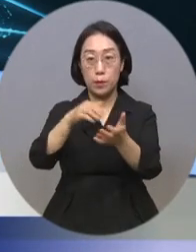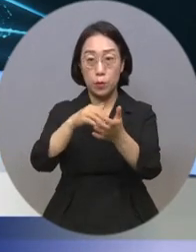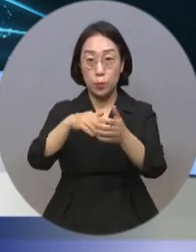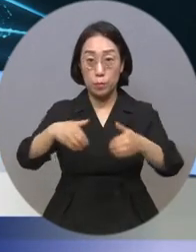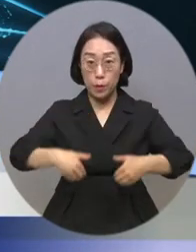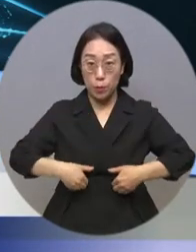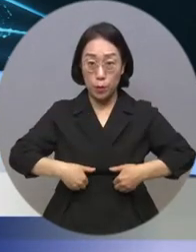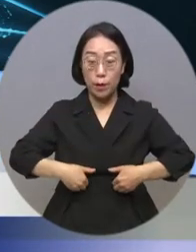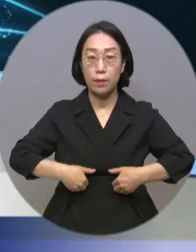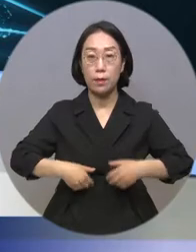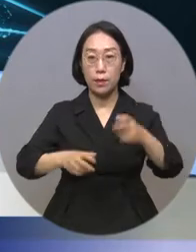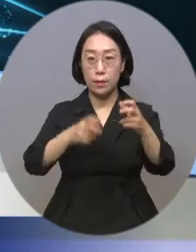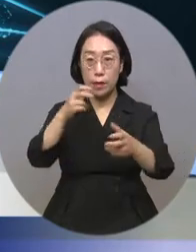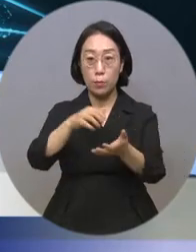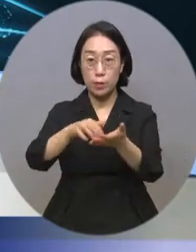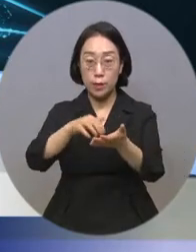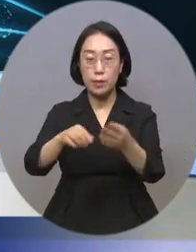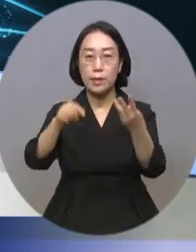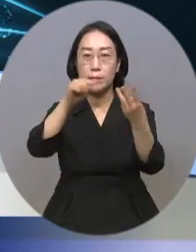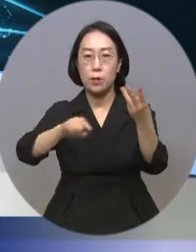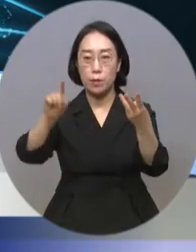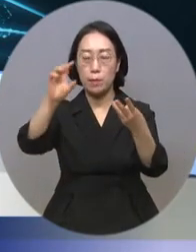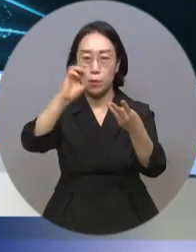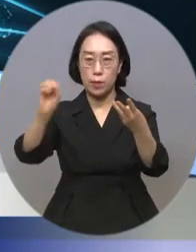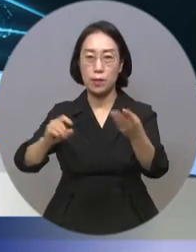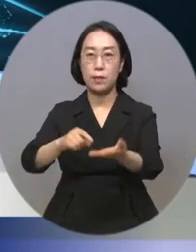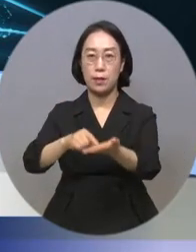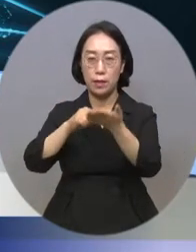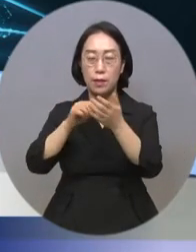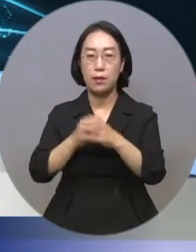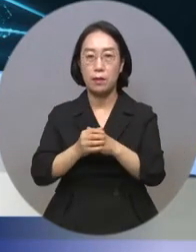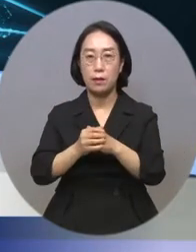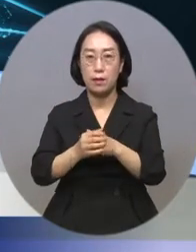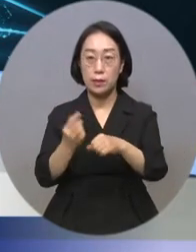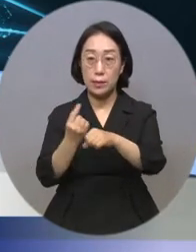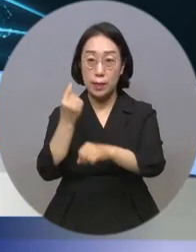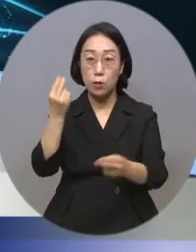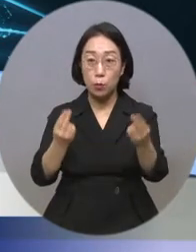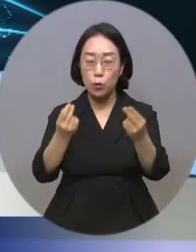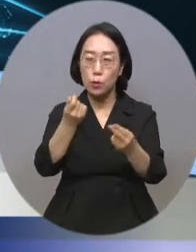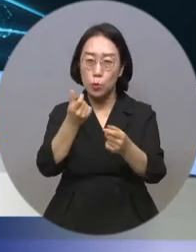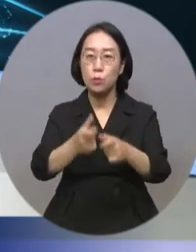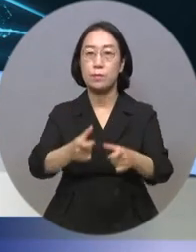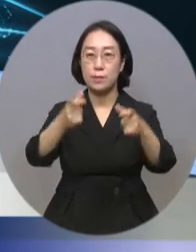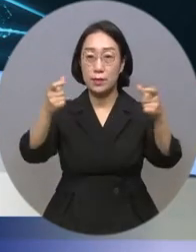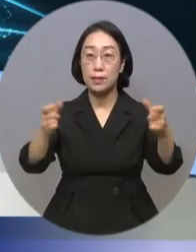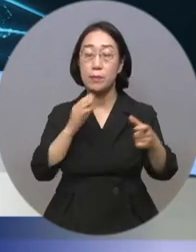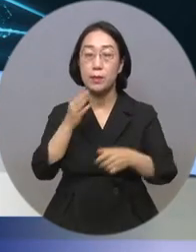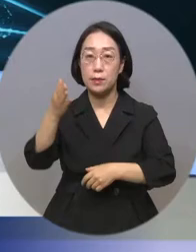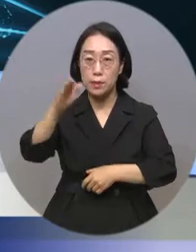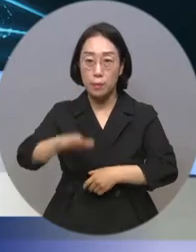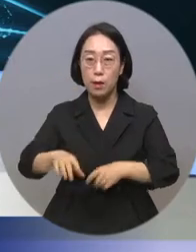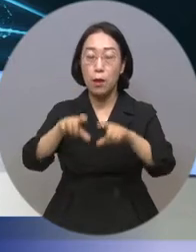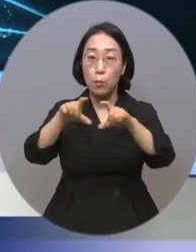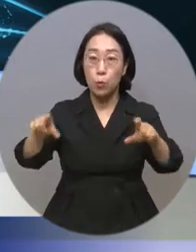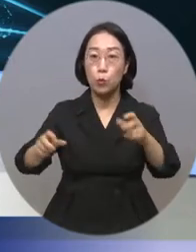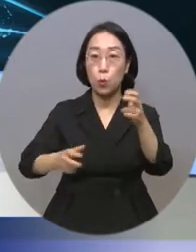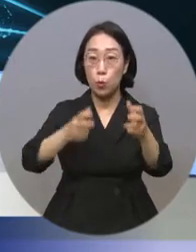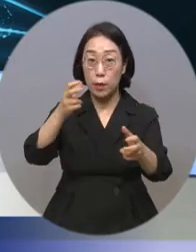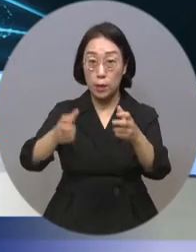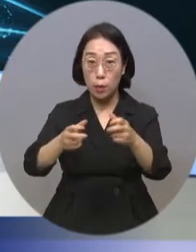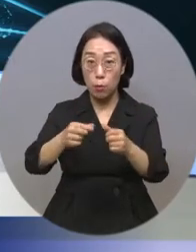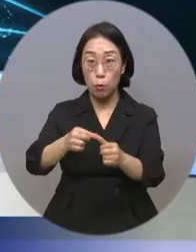고용률이 3.1%인 것으로 나타났습니다. 전년 대비 소폭 증가했지만 민간기업의 장애인